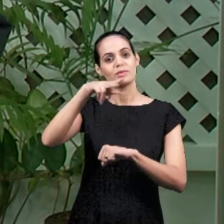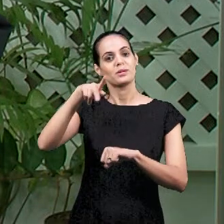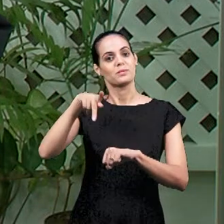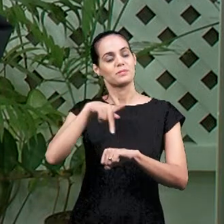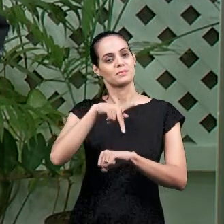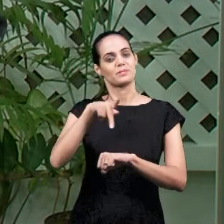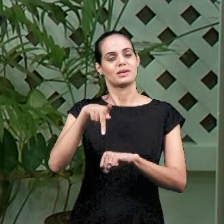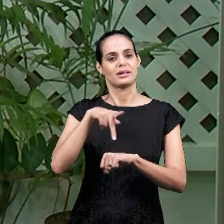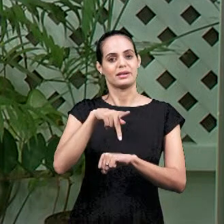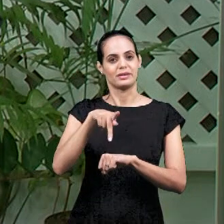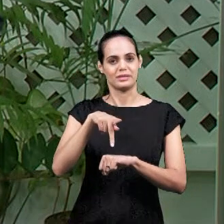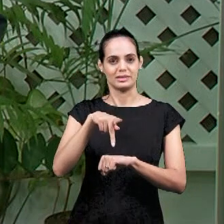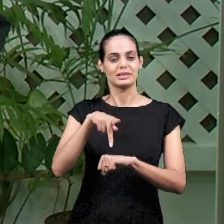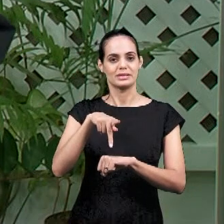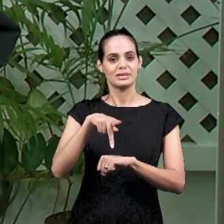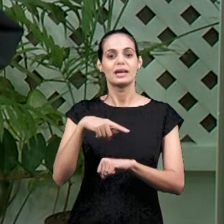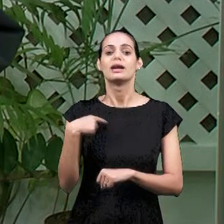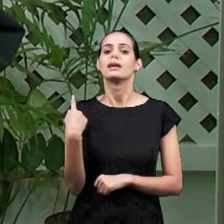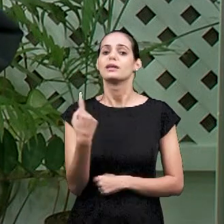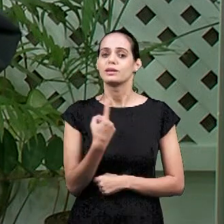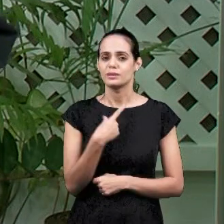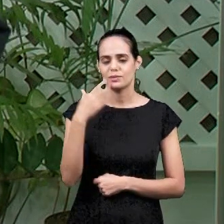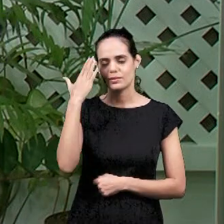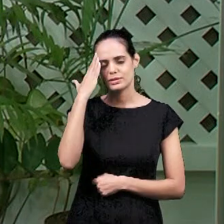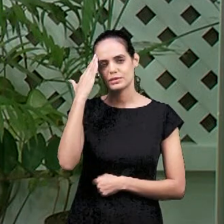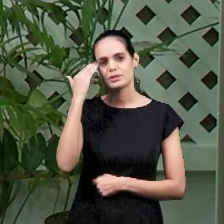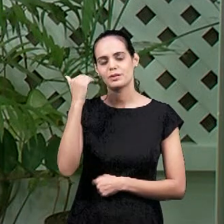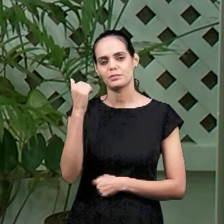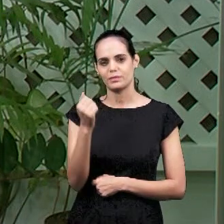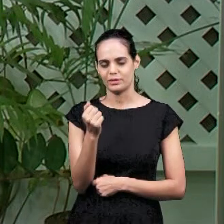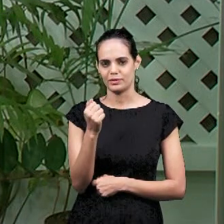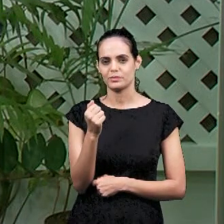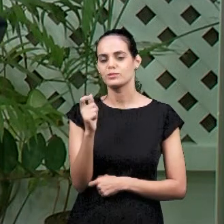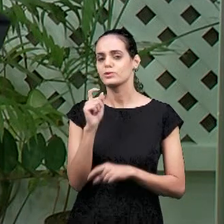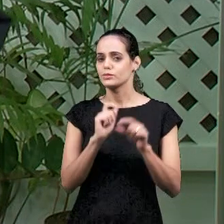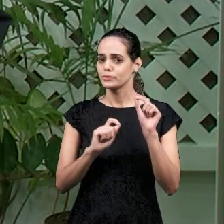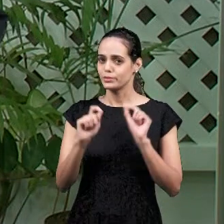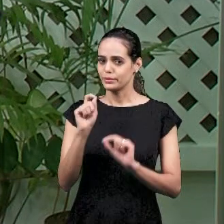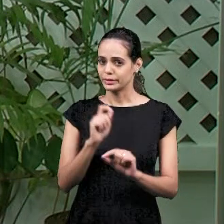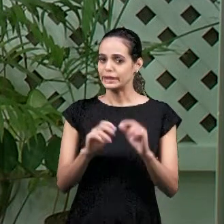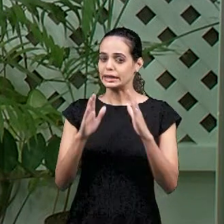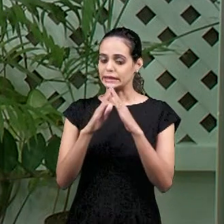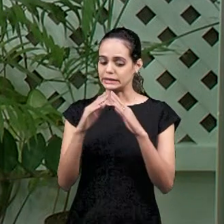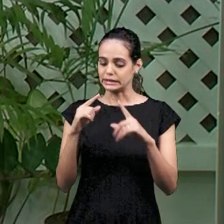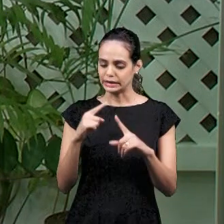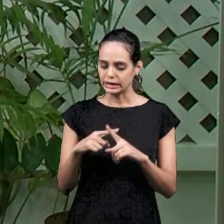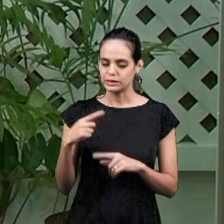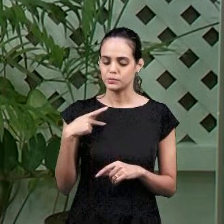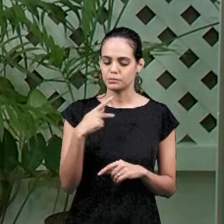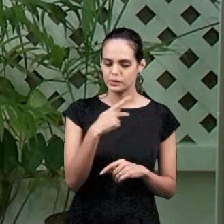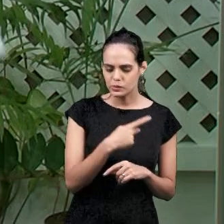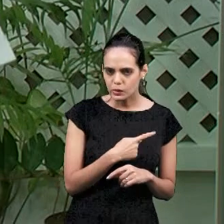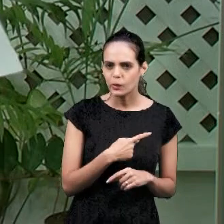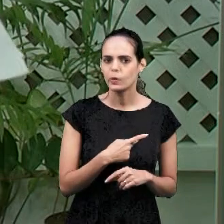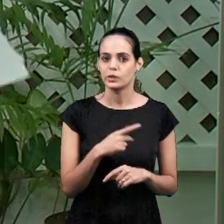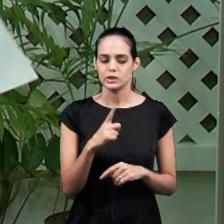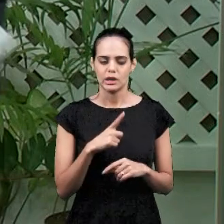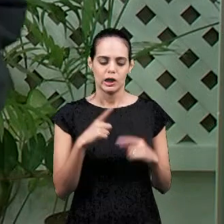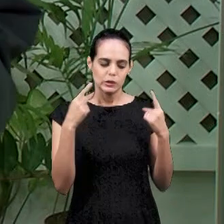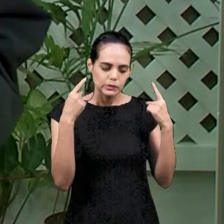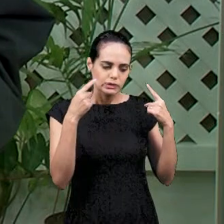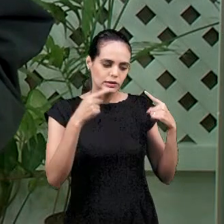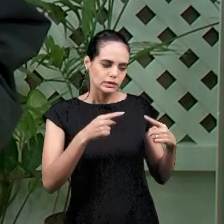mais ce sont des endroits, des pays où nous voyons qu'il y a une bataille des pasteurs, des